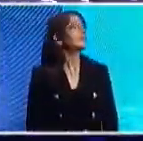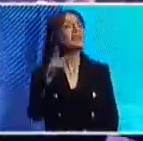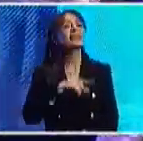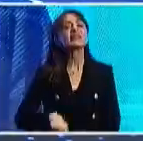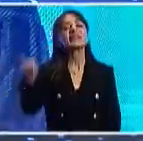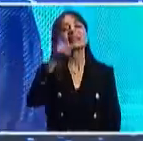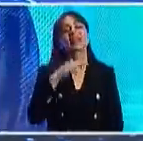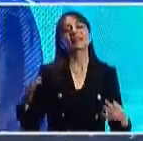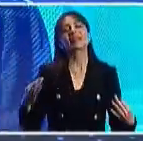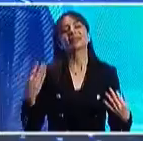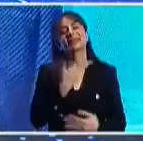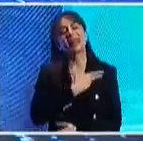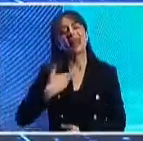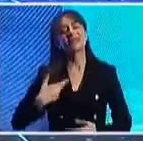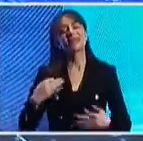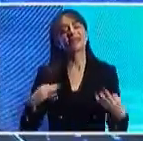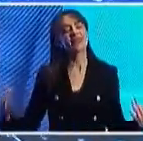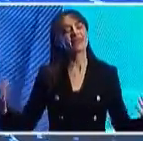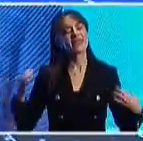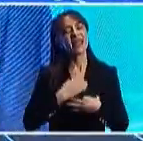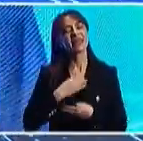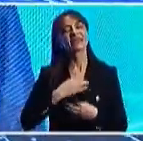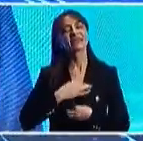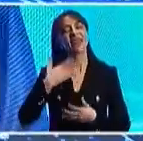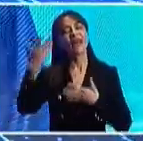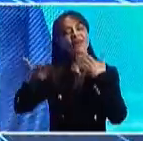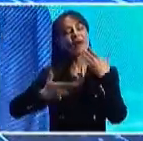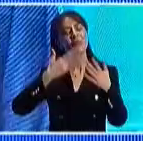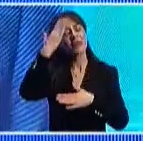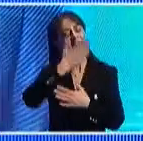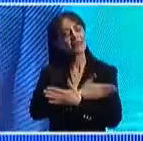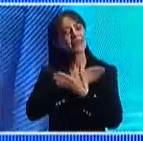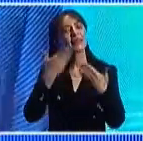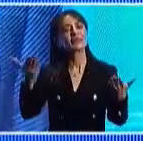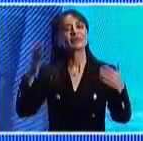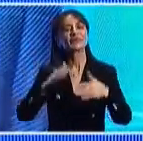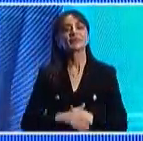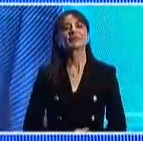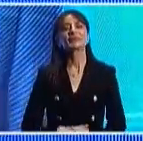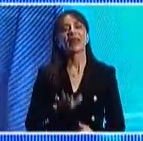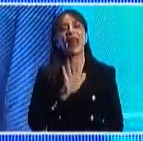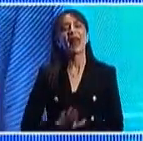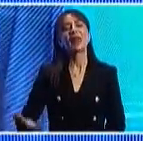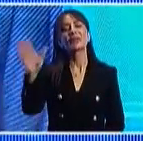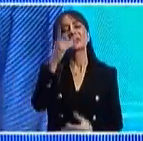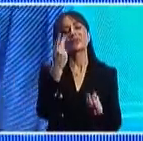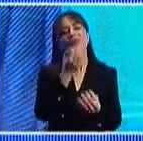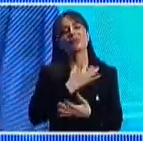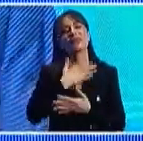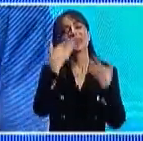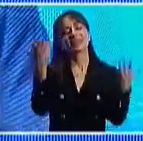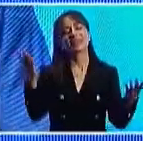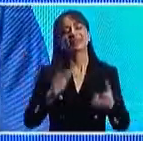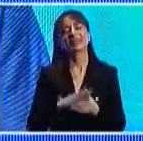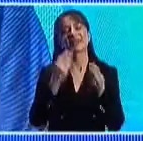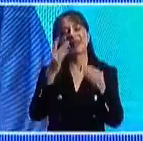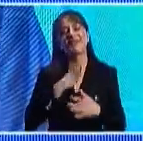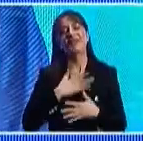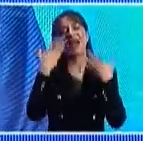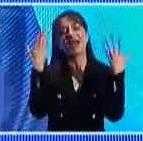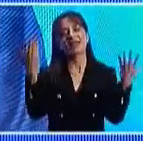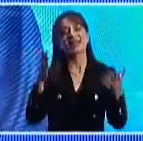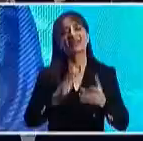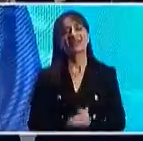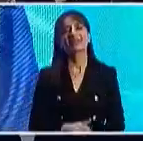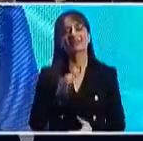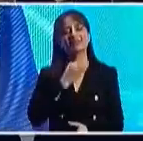Sizleri sevgiyle, saygıyla, muhabbetle selamlıyorum. Hepinize çok çok teşekkür ediyorum. İyi ki varsınız diyorum.